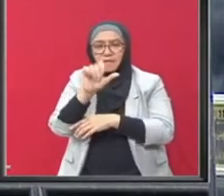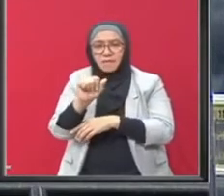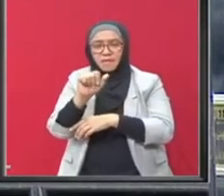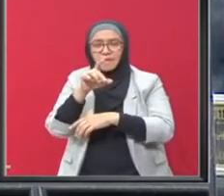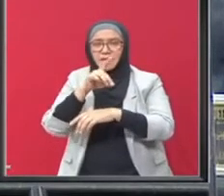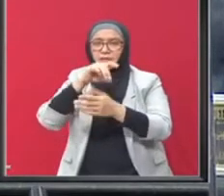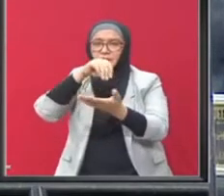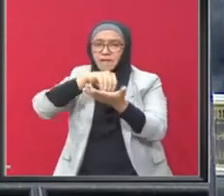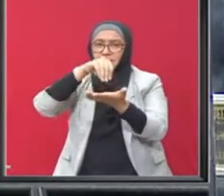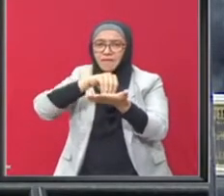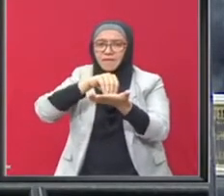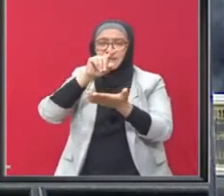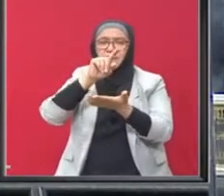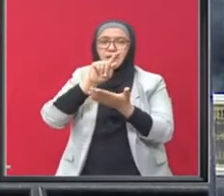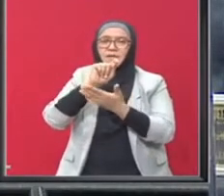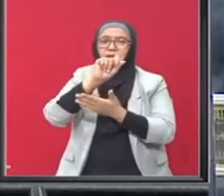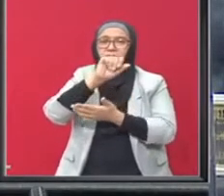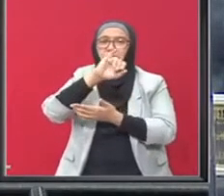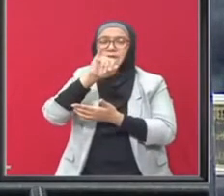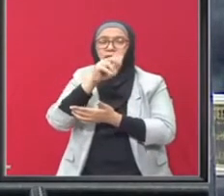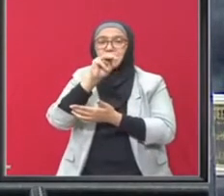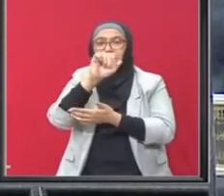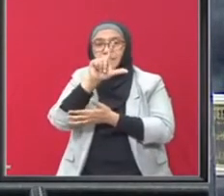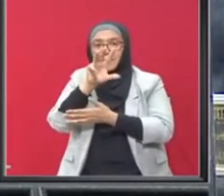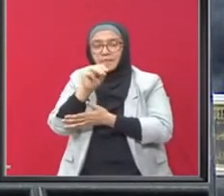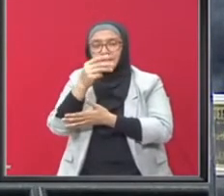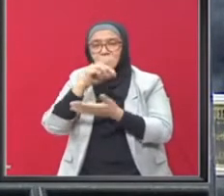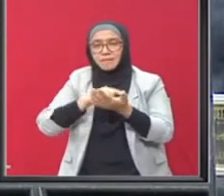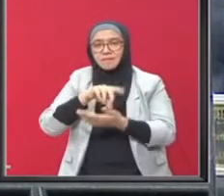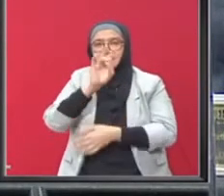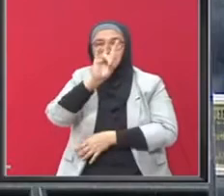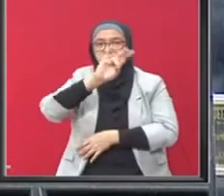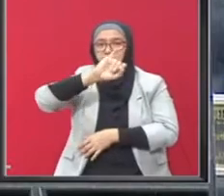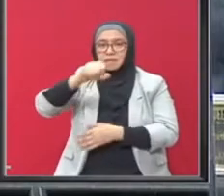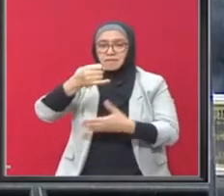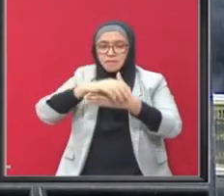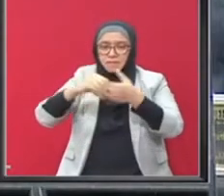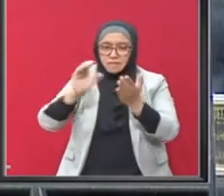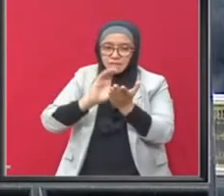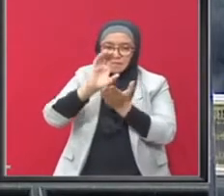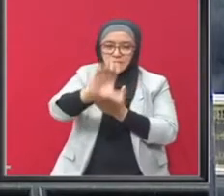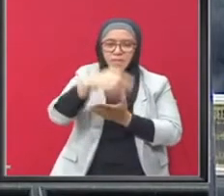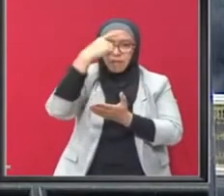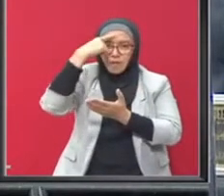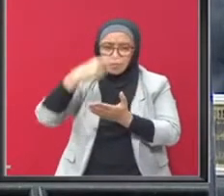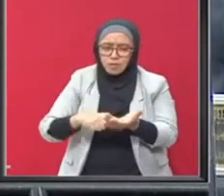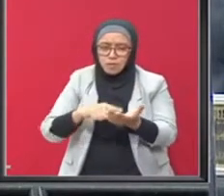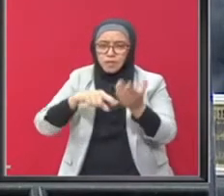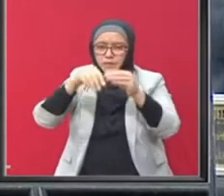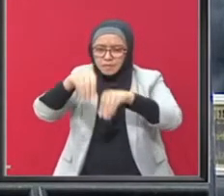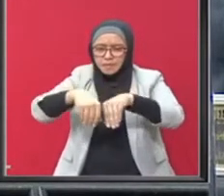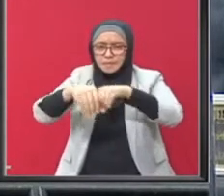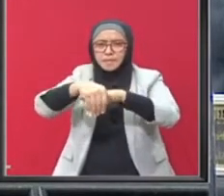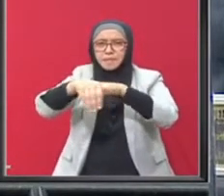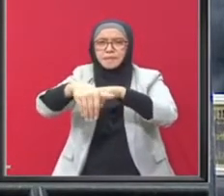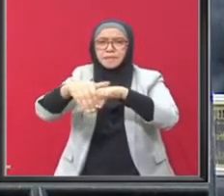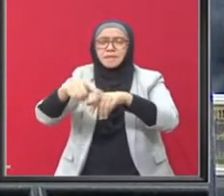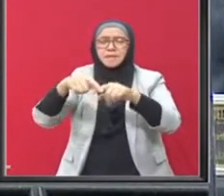Tanjung Malim atau juta telah dibentuk untuk kan untuk menjayakan tanaman nanas mg2 pada